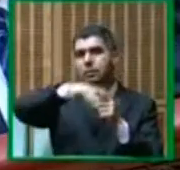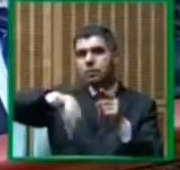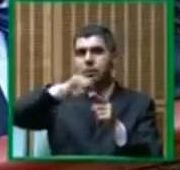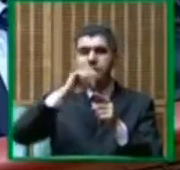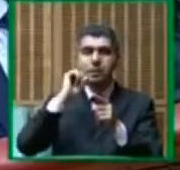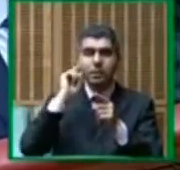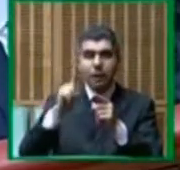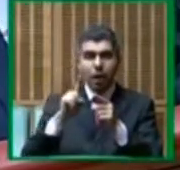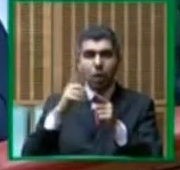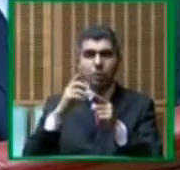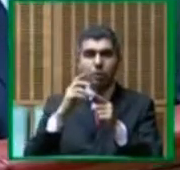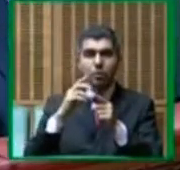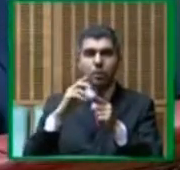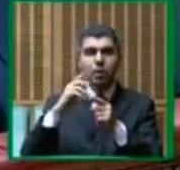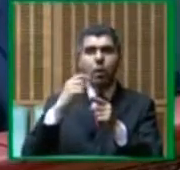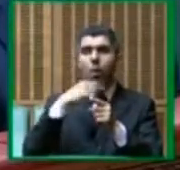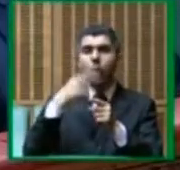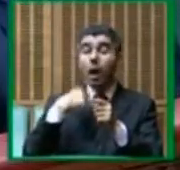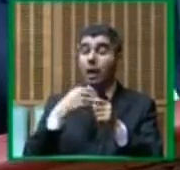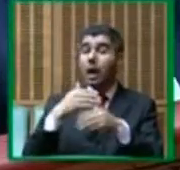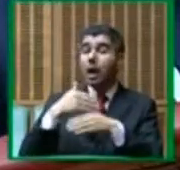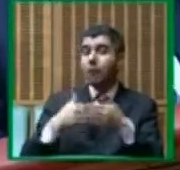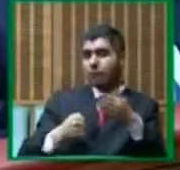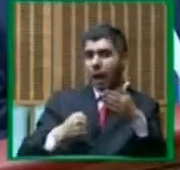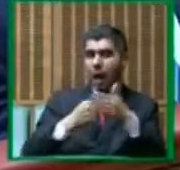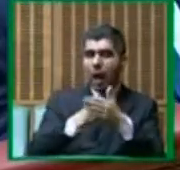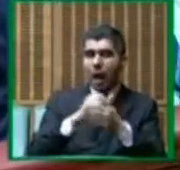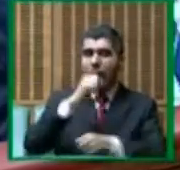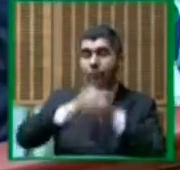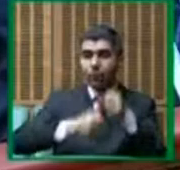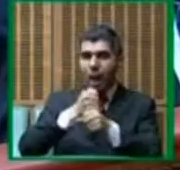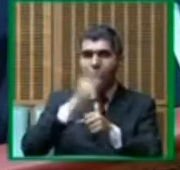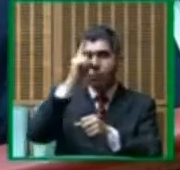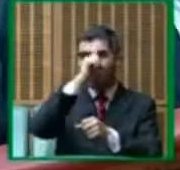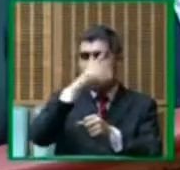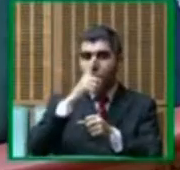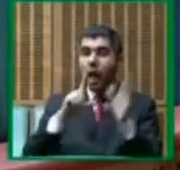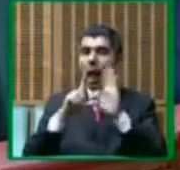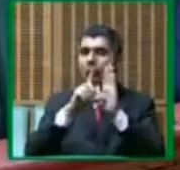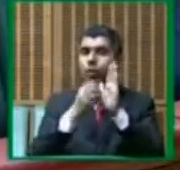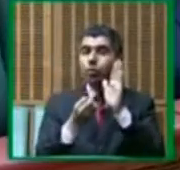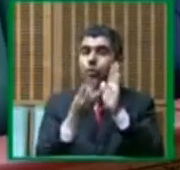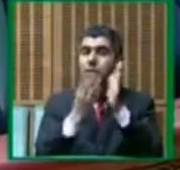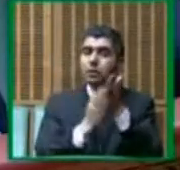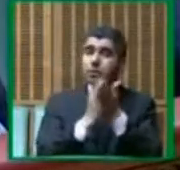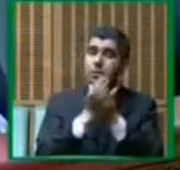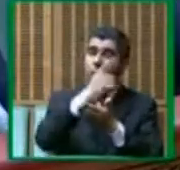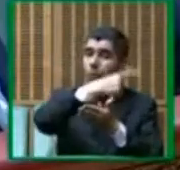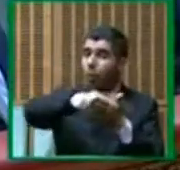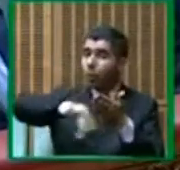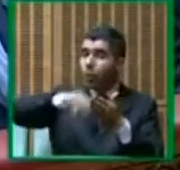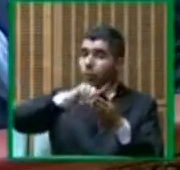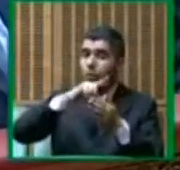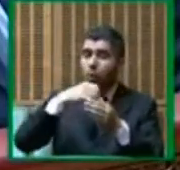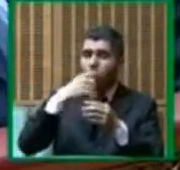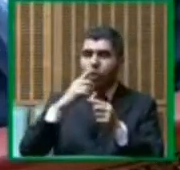شامل، وحنا تنوجدوا فيه، تنوعدكم قبل هذه نهاية السنة أنه ما بغيناش ندخلوا بعد شحال ولا ماشي شحال. شنو هي